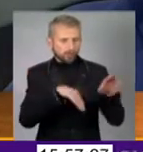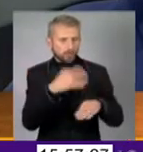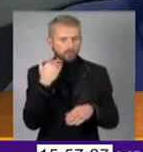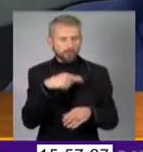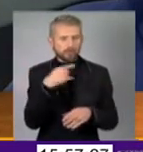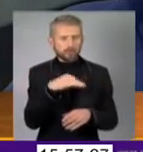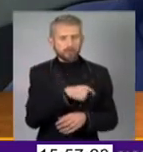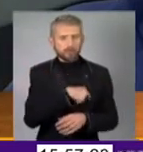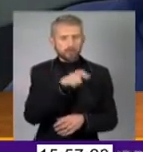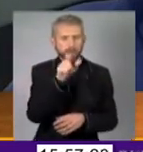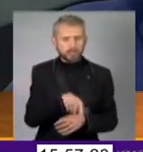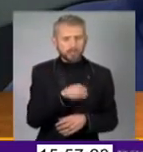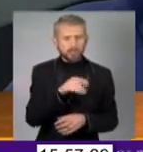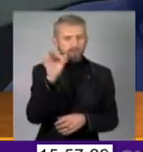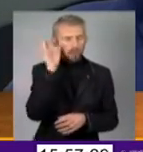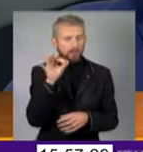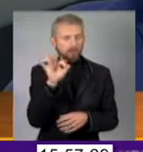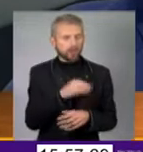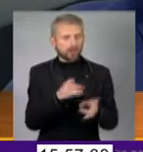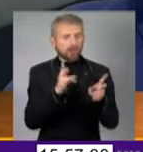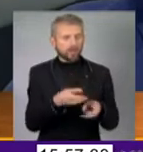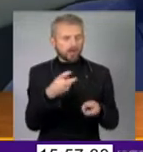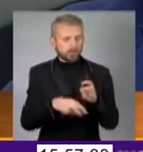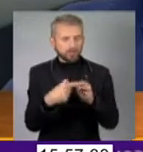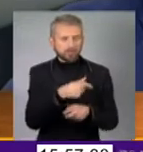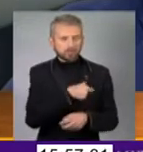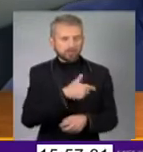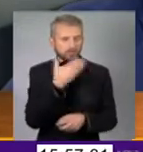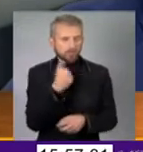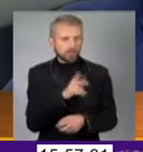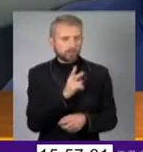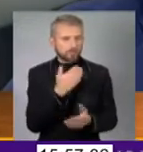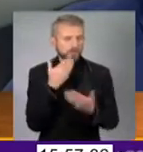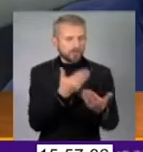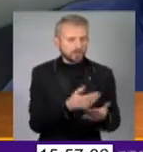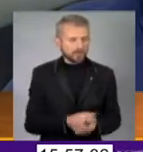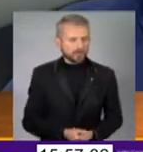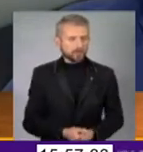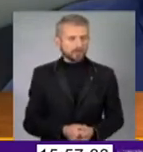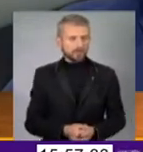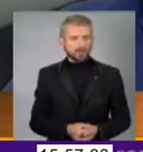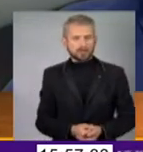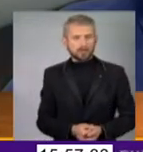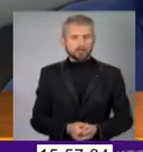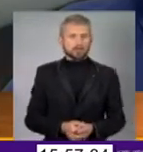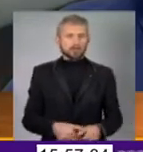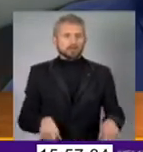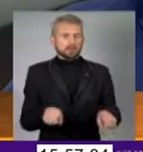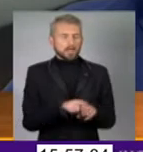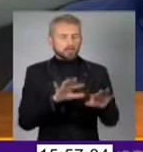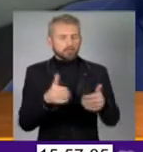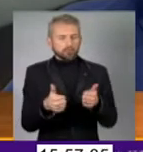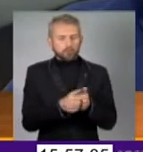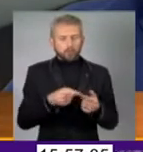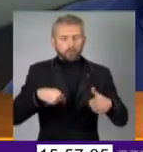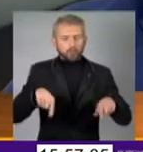про депутата, ви згадували про аварії там, де депутата немає, до кого людям звертатися. Так сталося, що поряд округ, який